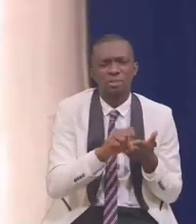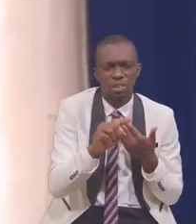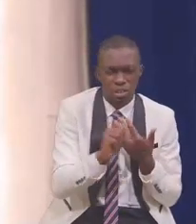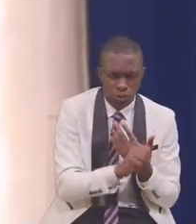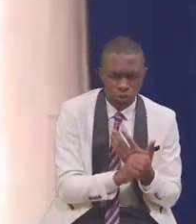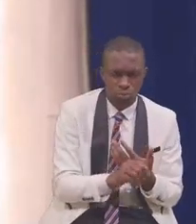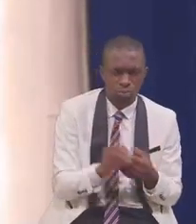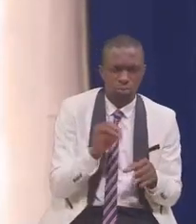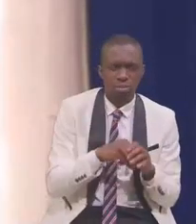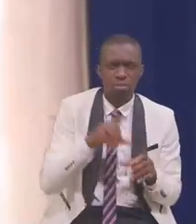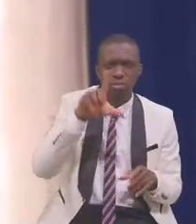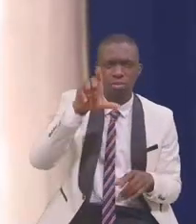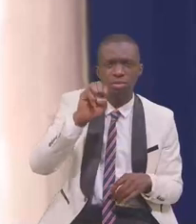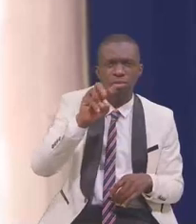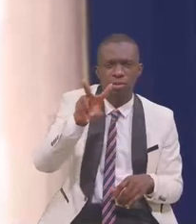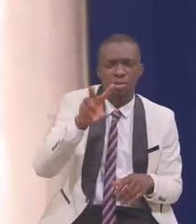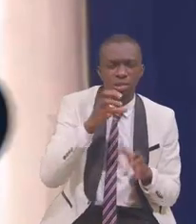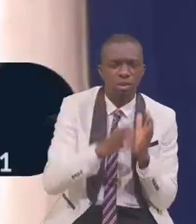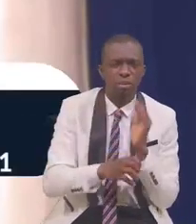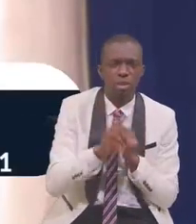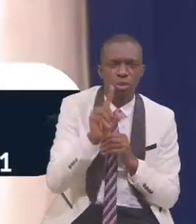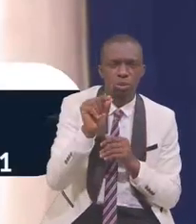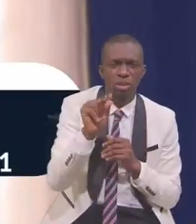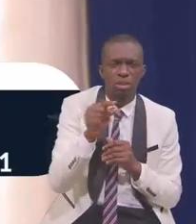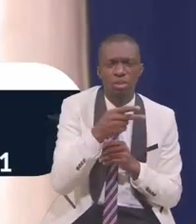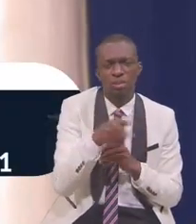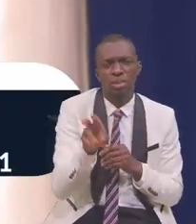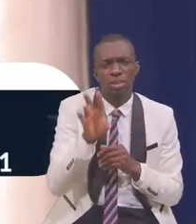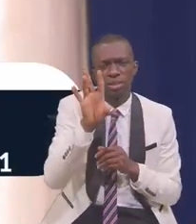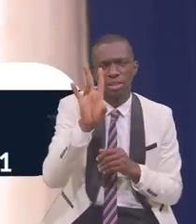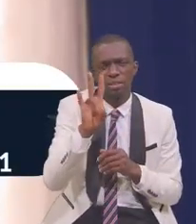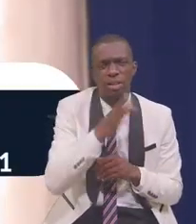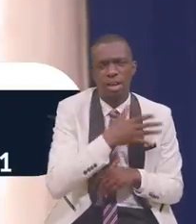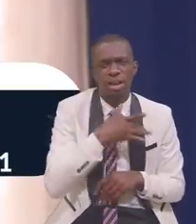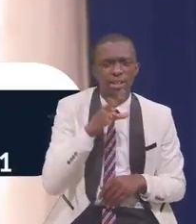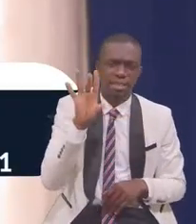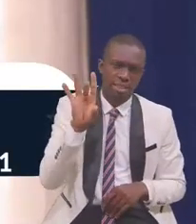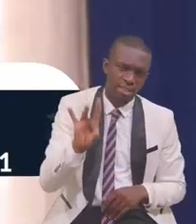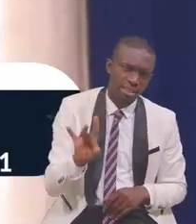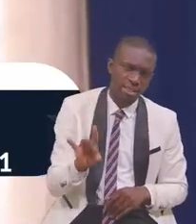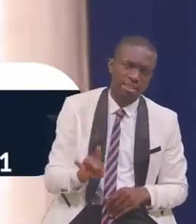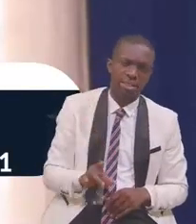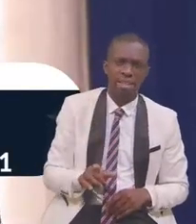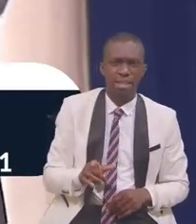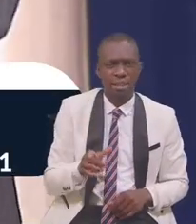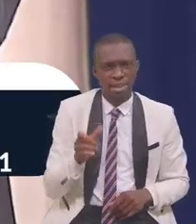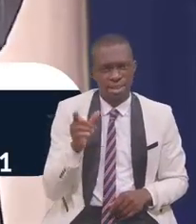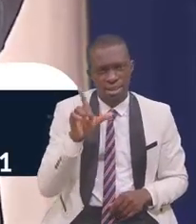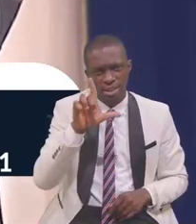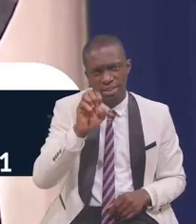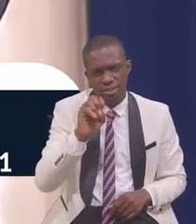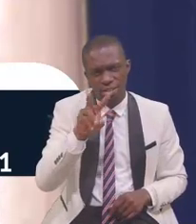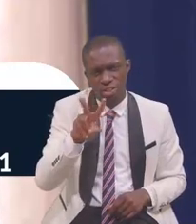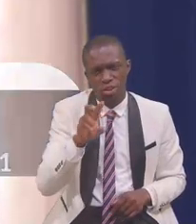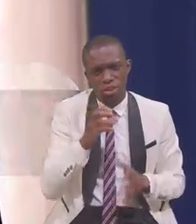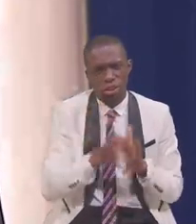Lévitique 20, versets 7 et 8. Lévitique 20, versets 7 et 8.